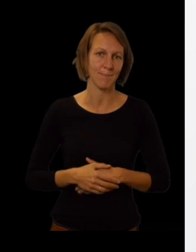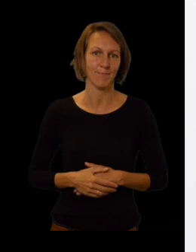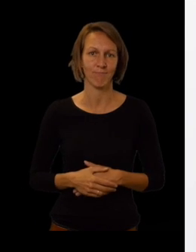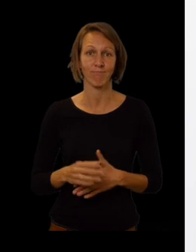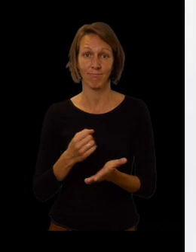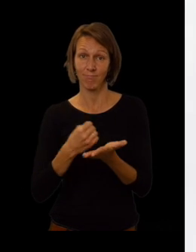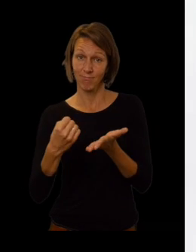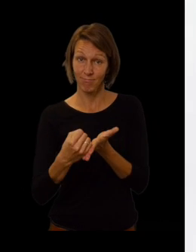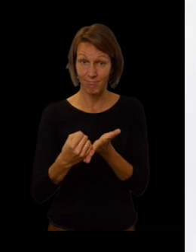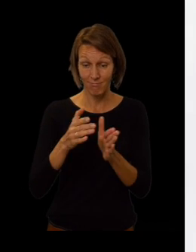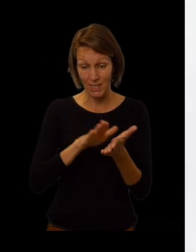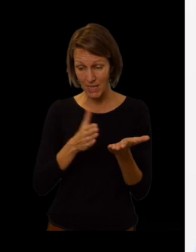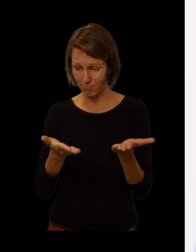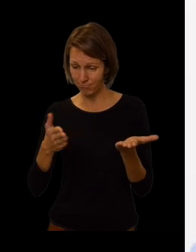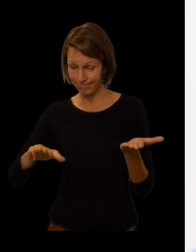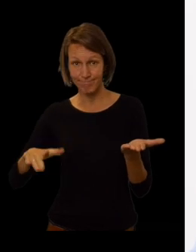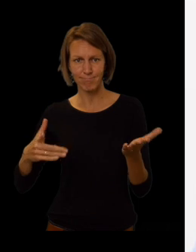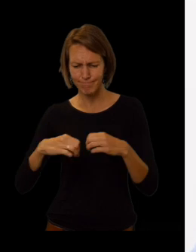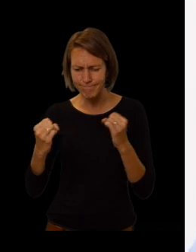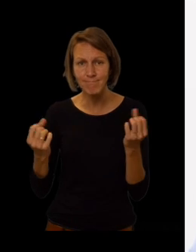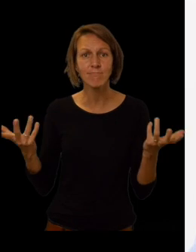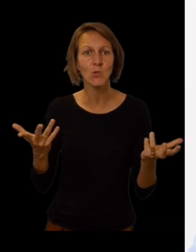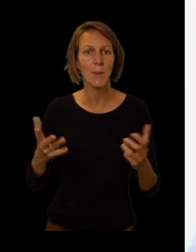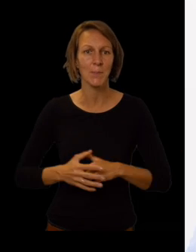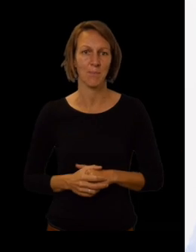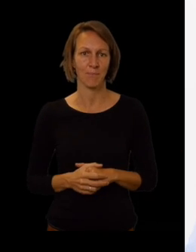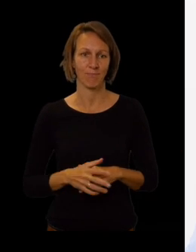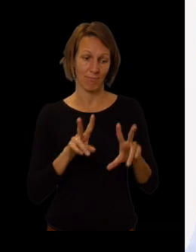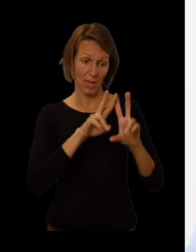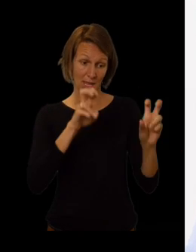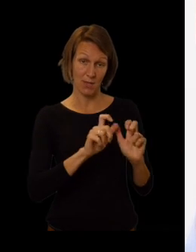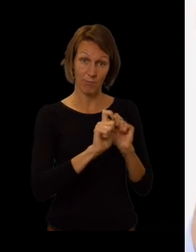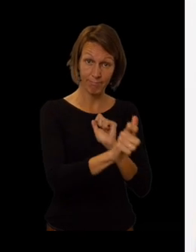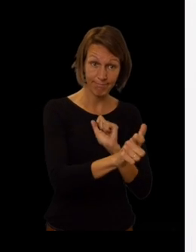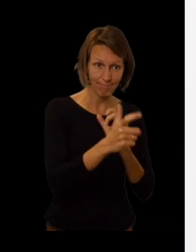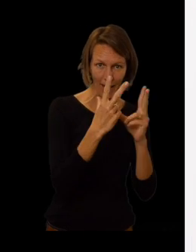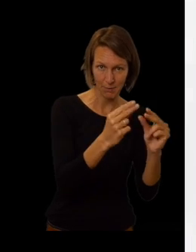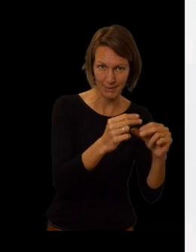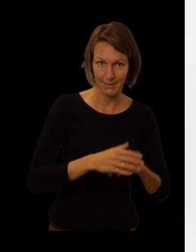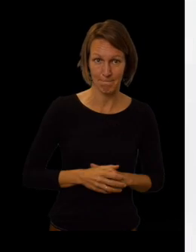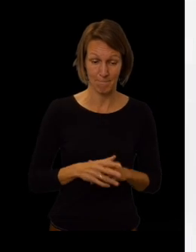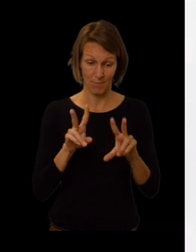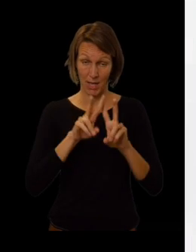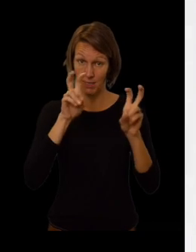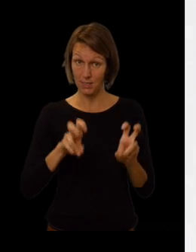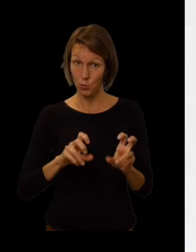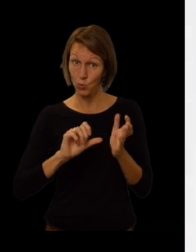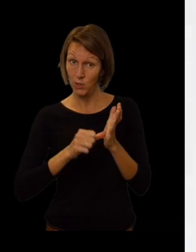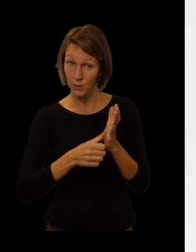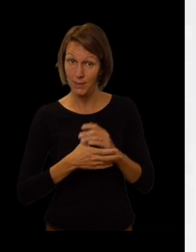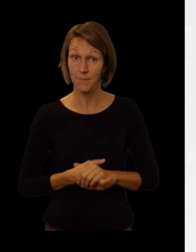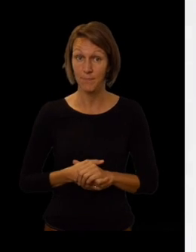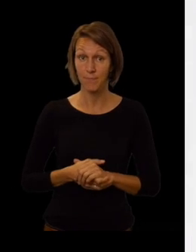très simple. Le kit se présente comme ça, en 3 volets. Découvrons ensemble ce qu'il contient. Un mode d'emploi,